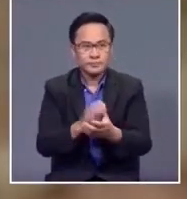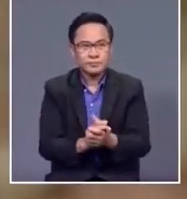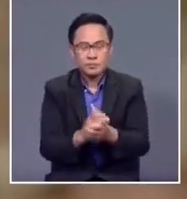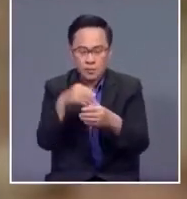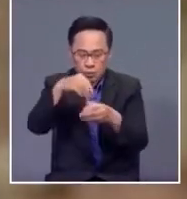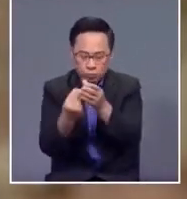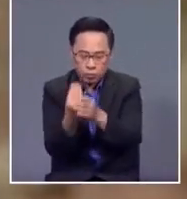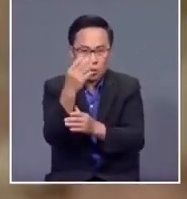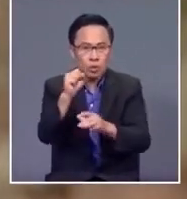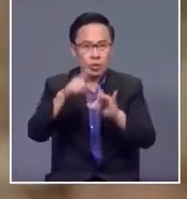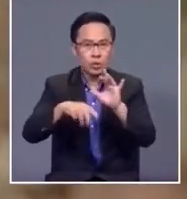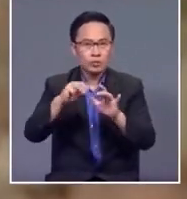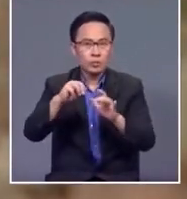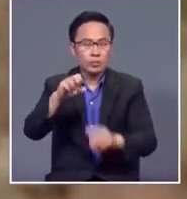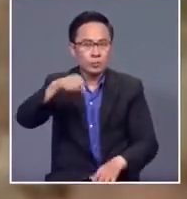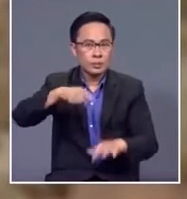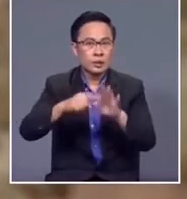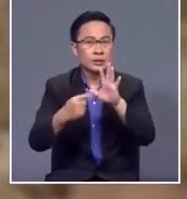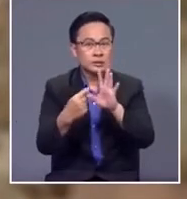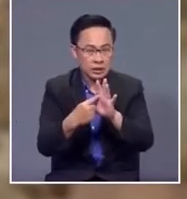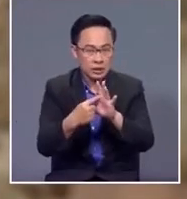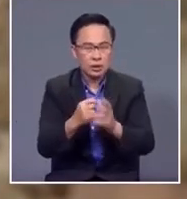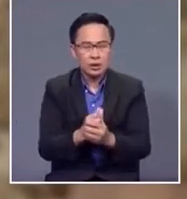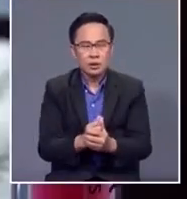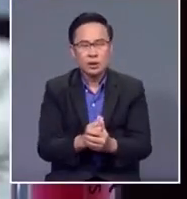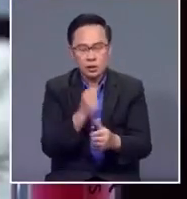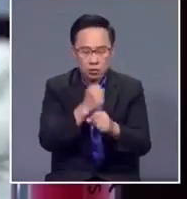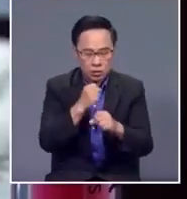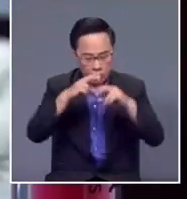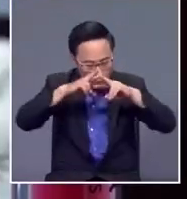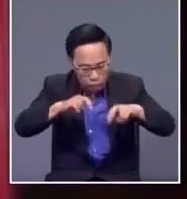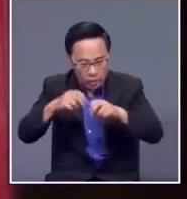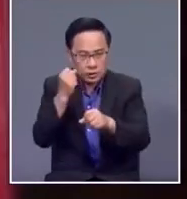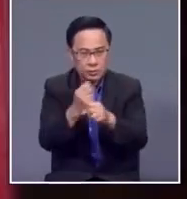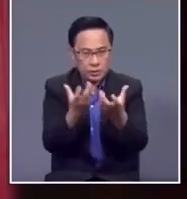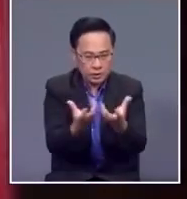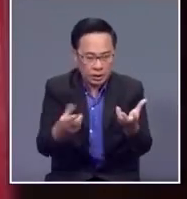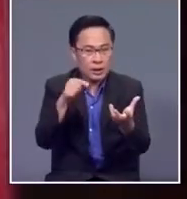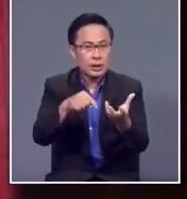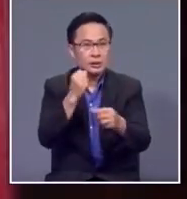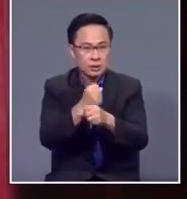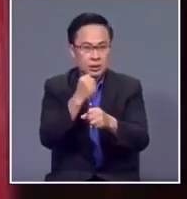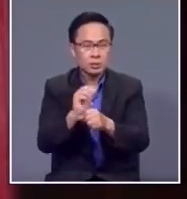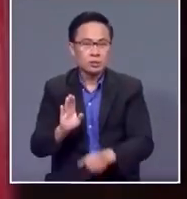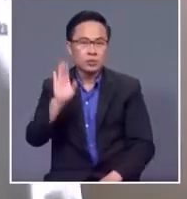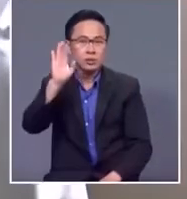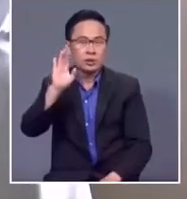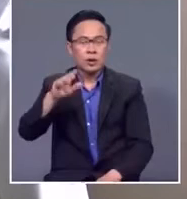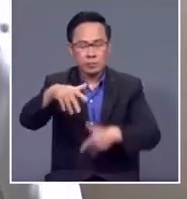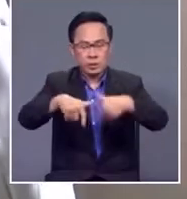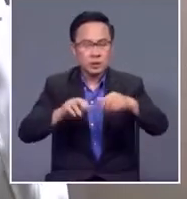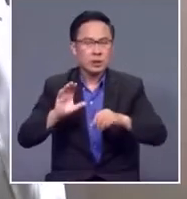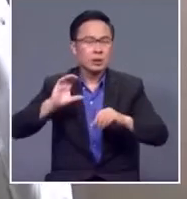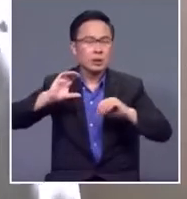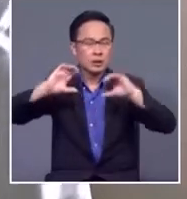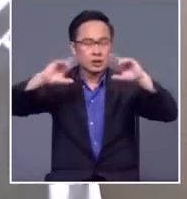ซ่าแล้วก็มีการปลูกแล้วก็พัฒนาเป็นผลิตภัณฑ์นะครับซึ่งในส่วนนี้บริษัทประชารัฐรักสามัคคีจังหวัดพิษณุโลก